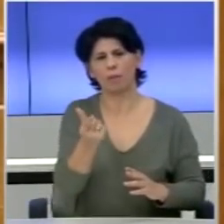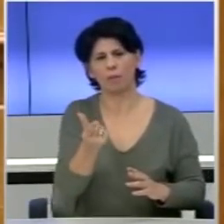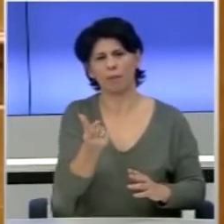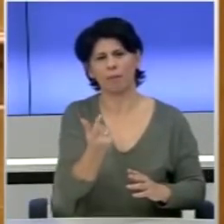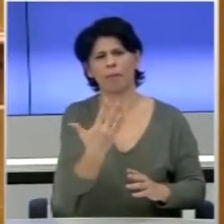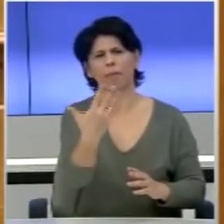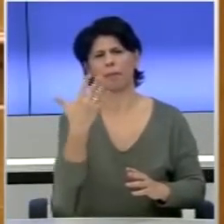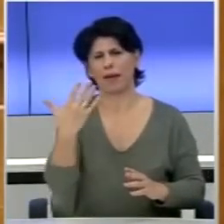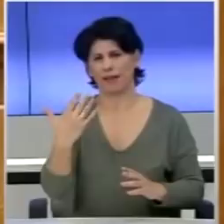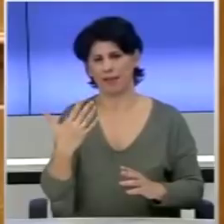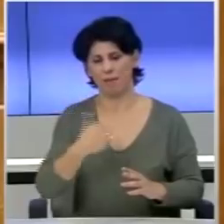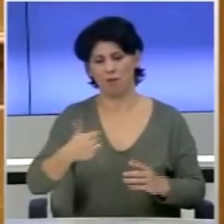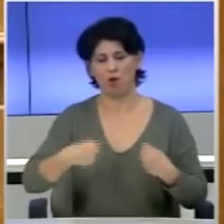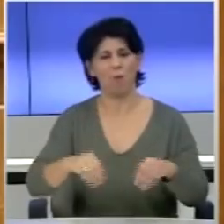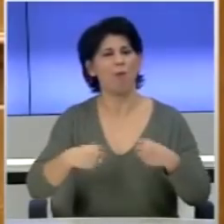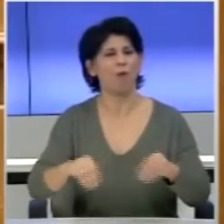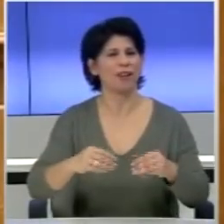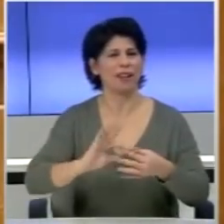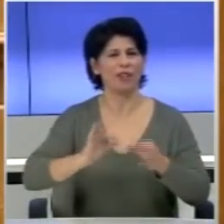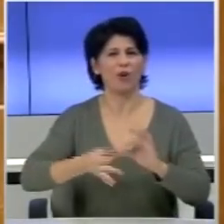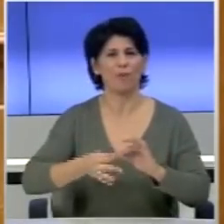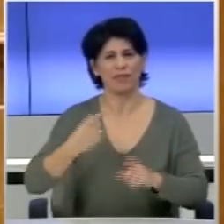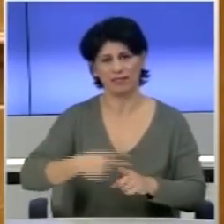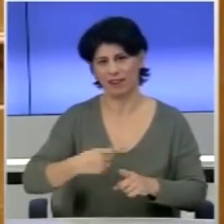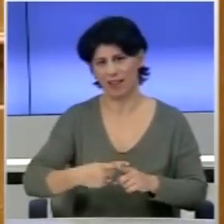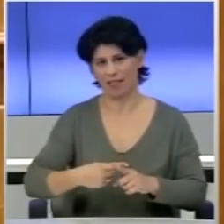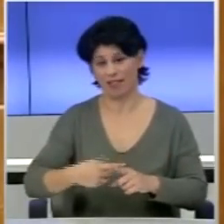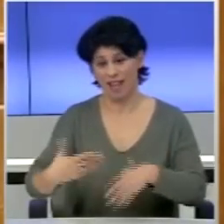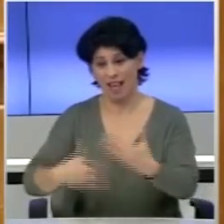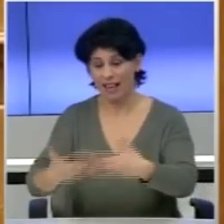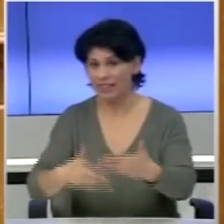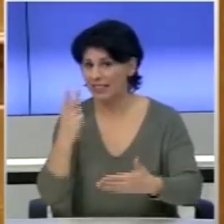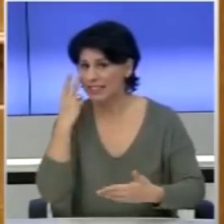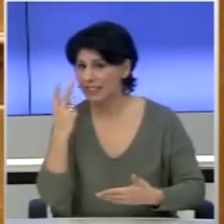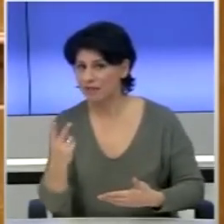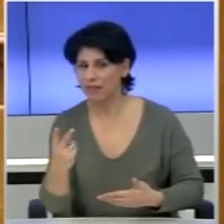χούφτα μονοπωλιακή επιχειρηματική όμιλη της χώρας. Οι εξελίξεις δείχνουν πως